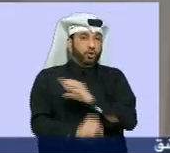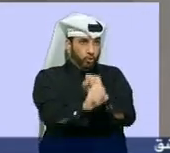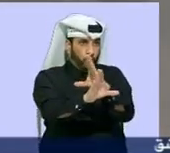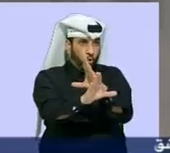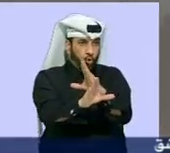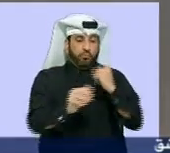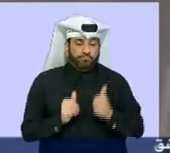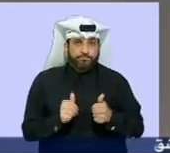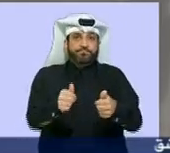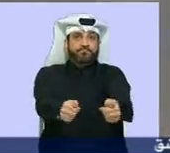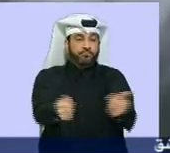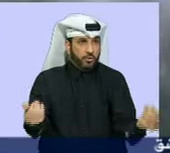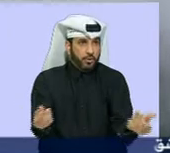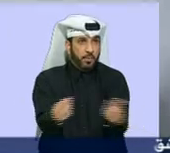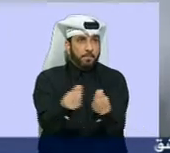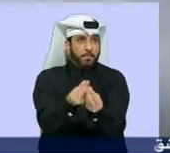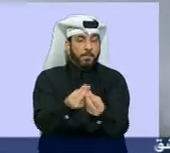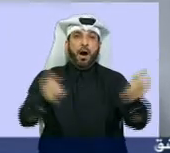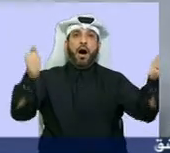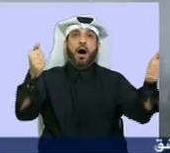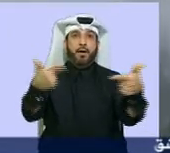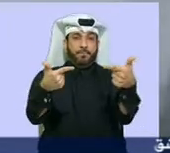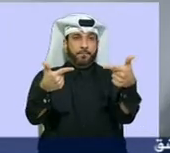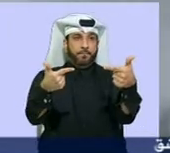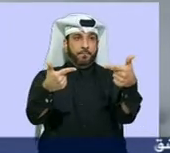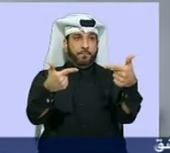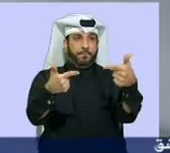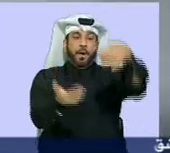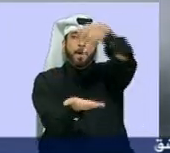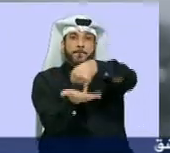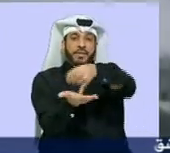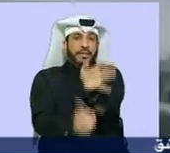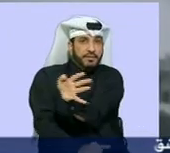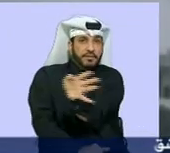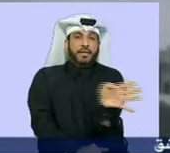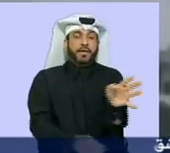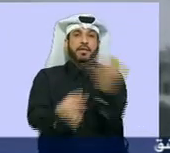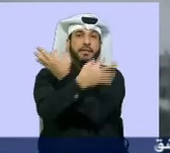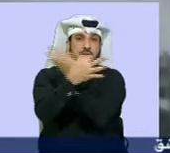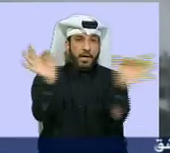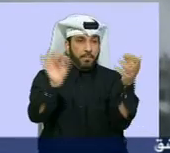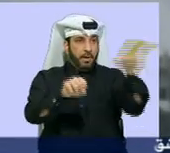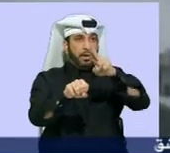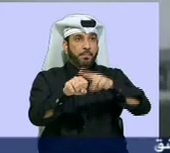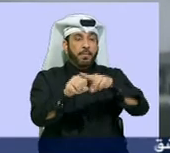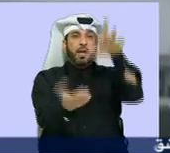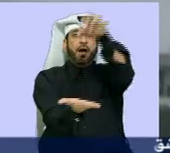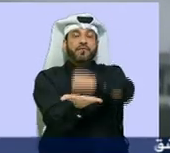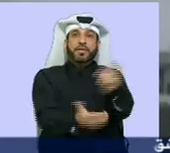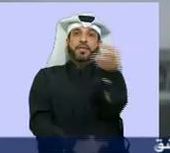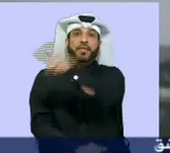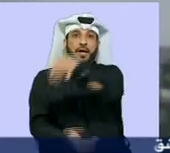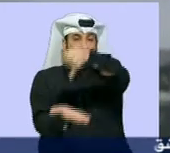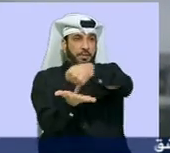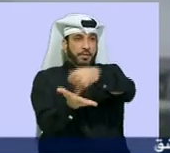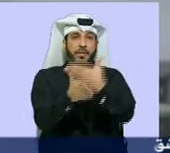بدأ يقوم بفتح معركة لتحرير الغوطة الشرقية بشكل كامل والسيطرة على الأوتوستراد